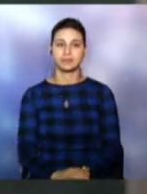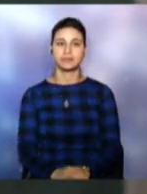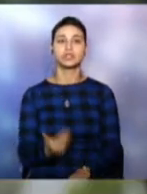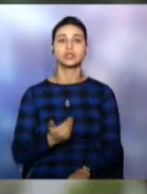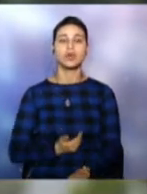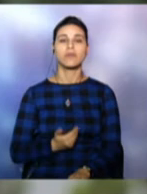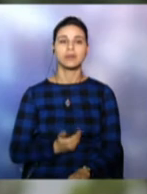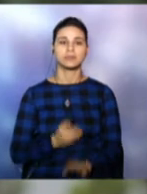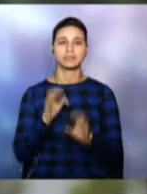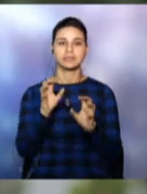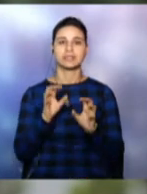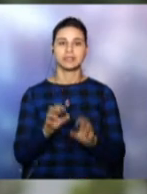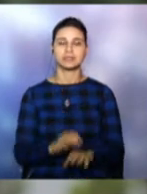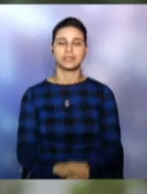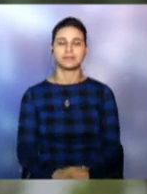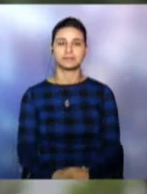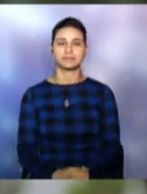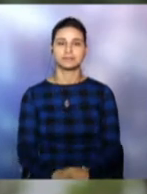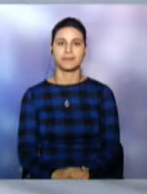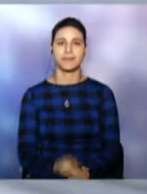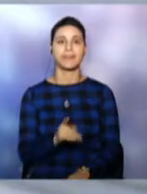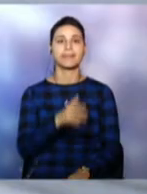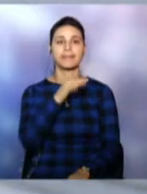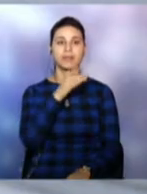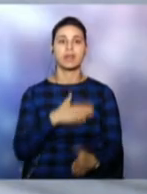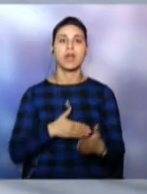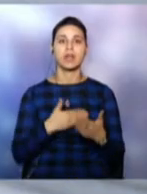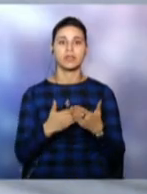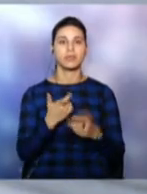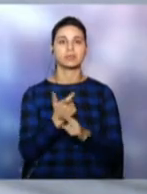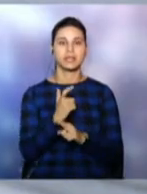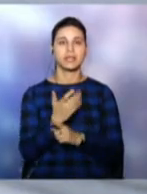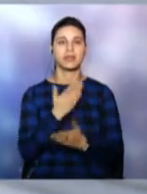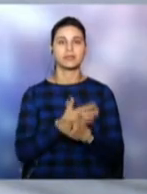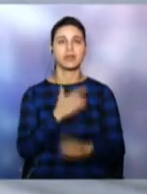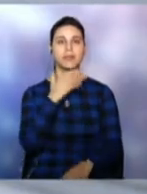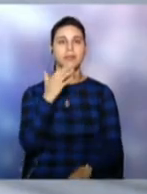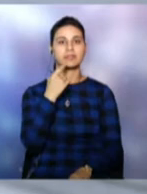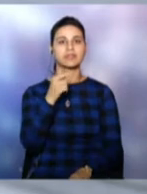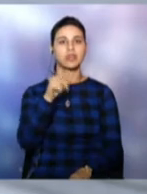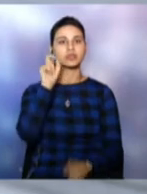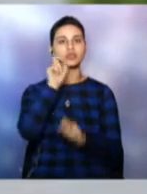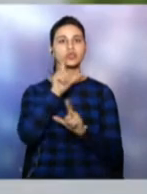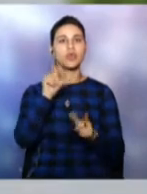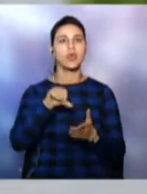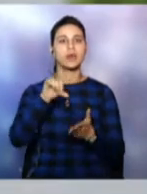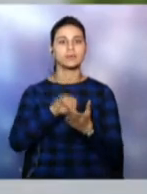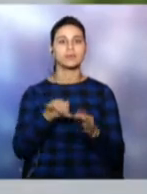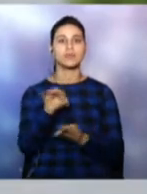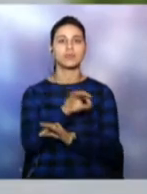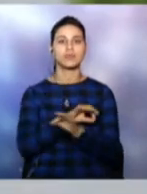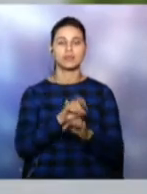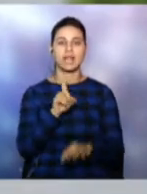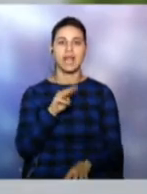ცხოვრების წესებს. ჩვენ საბანიერო დაქტიობა მას შედეგი გამოიღო და ძალიან გაგვიხარდა, რომ ძალიან ბევრი სხვა სკოლა ჩაერთო ამ პროექტში. მე ვარ ხატია,